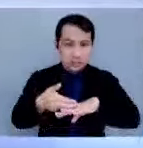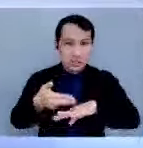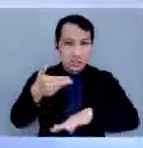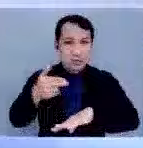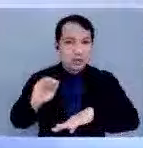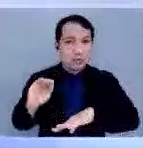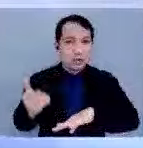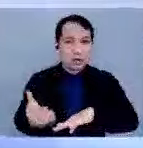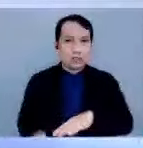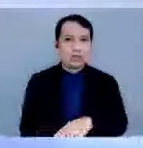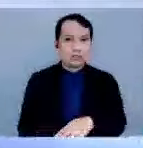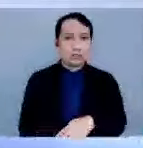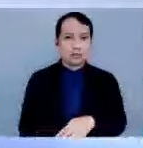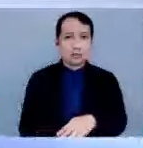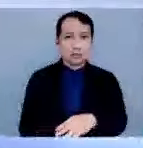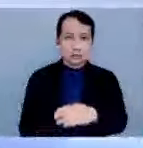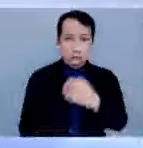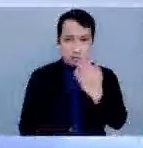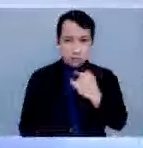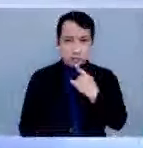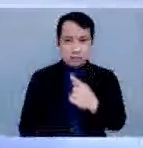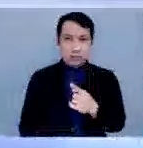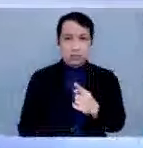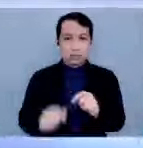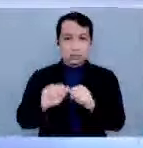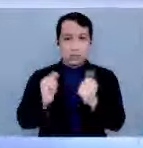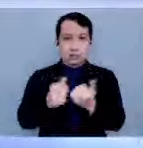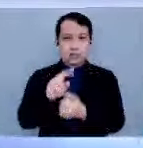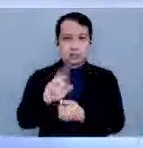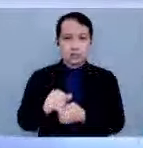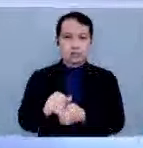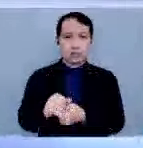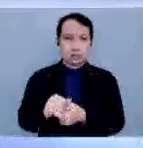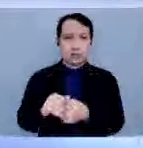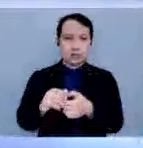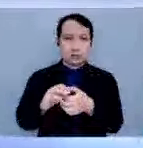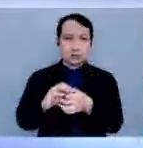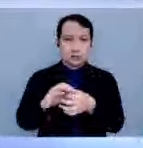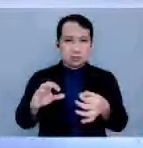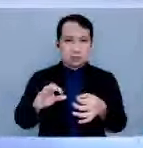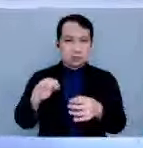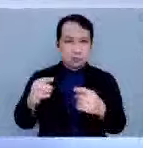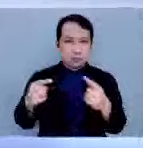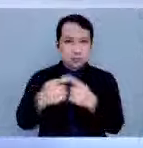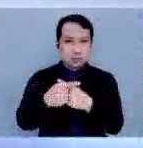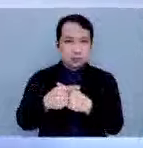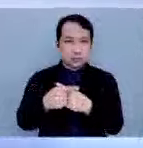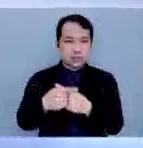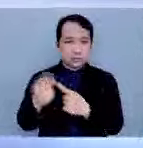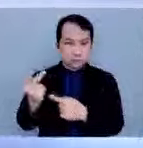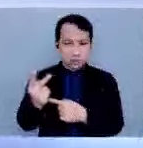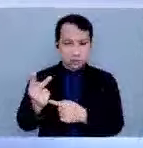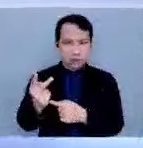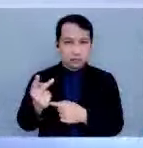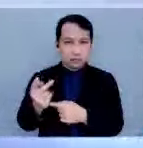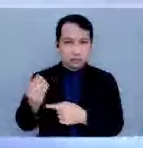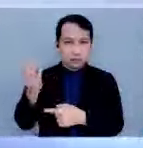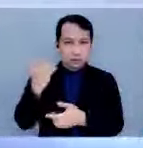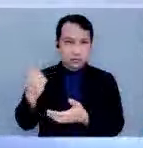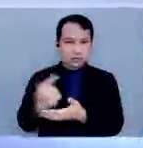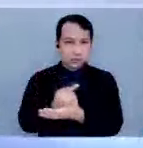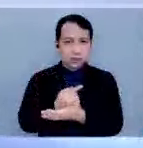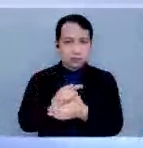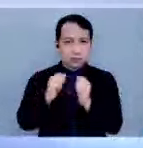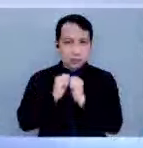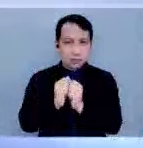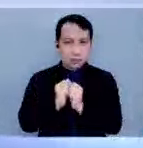ring. Matapos aminin ng kanilang agency na may relationship issues ang dalawa. Pero po nitong linggo, magkasama sina